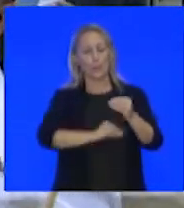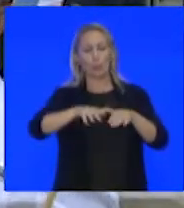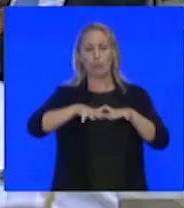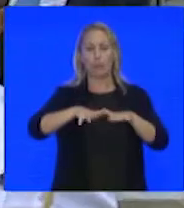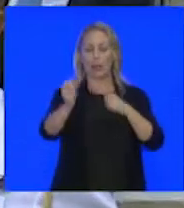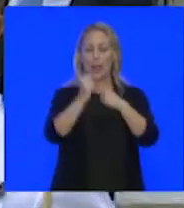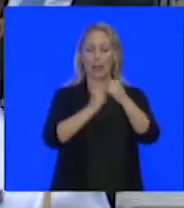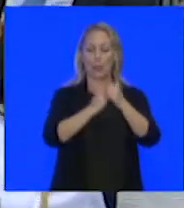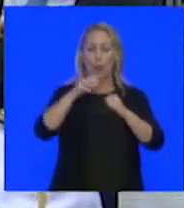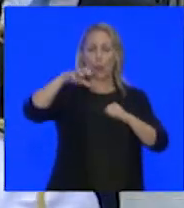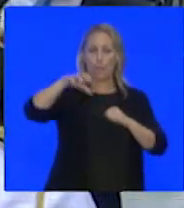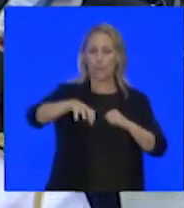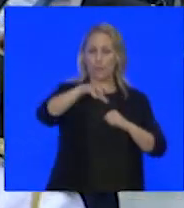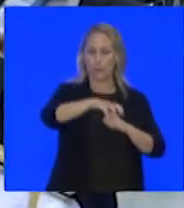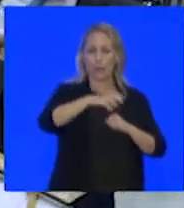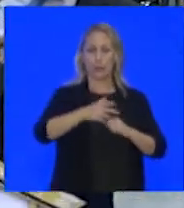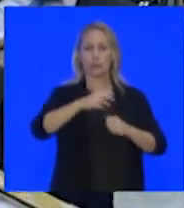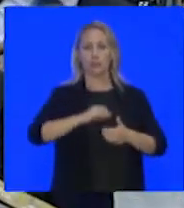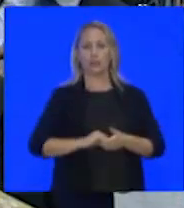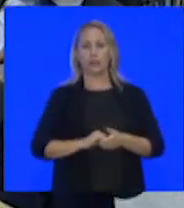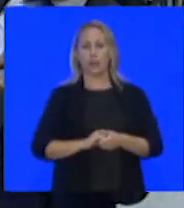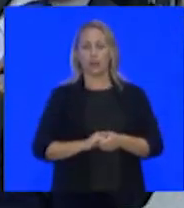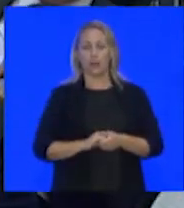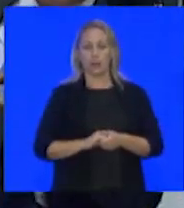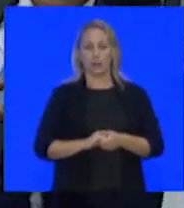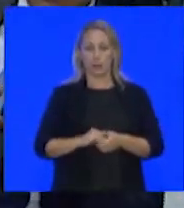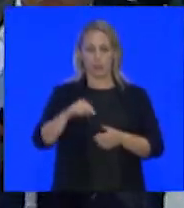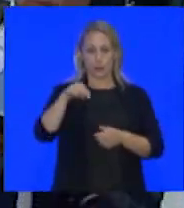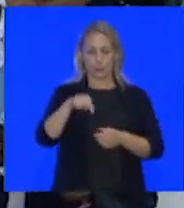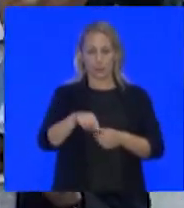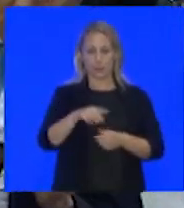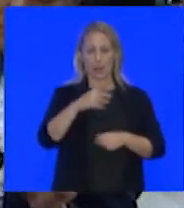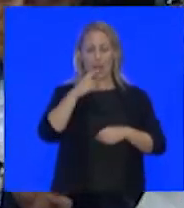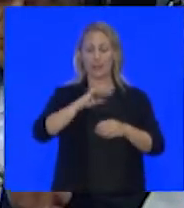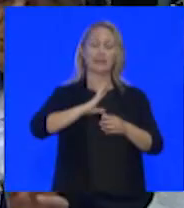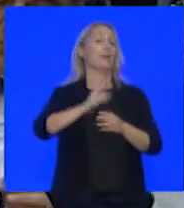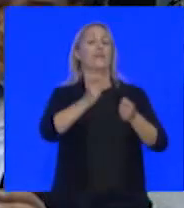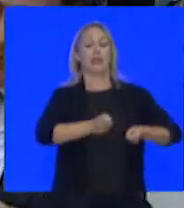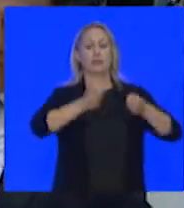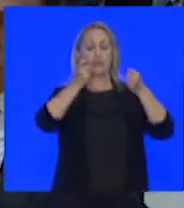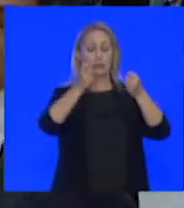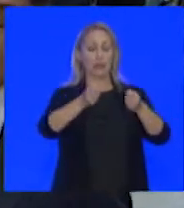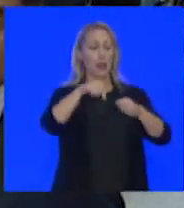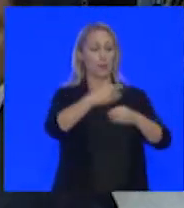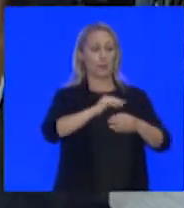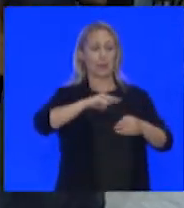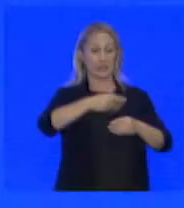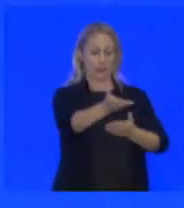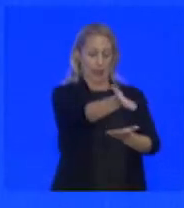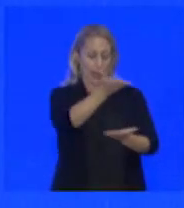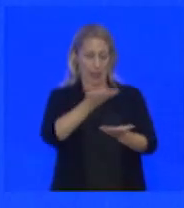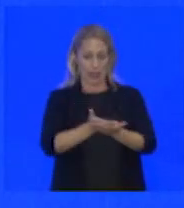υποδομές, για ίδρυση ξενοδοχείων. Το Υπουργείο Ναυτιλίας θα έχει απάντηση μέχρι τον επόμενο